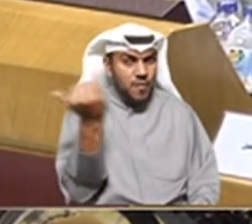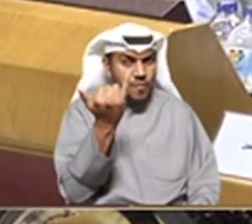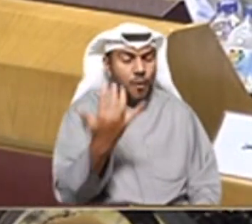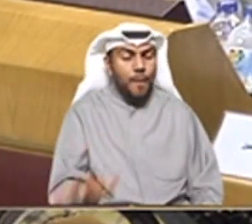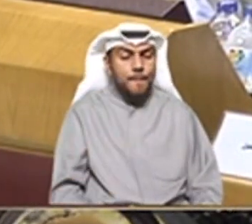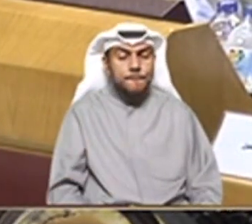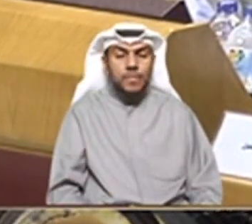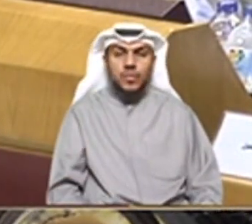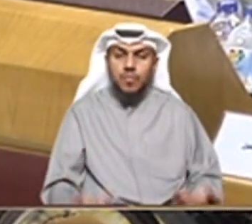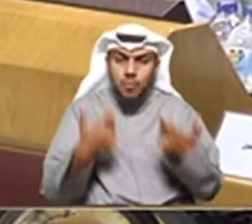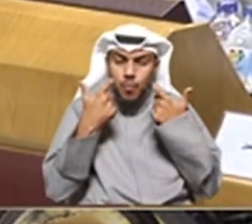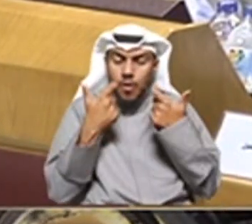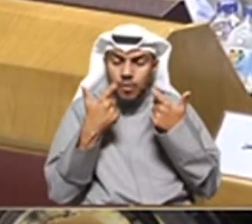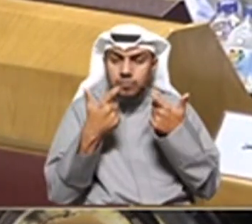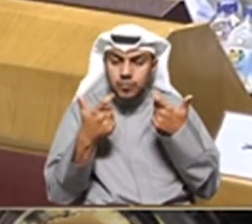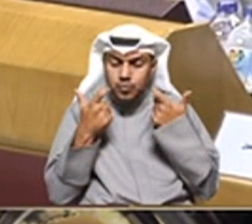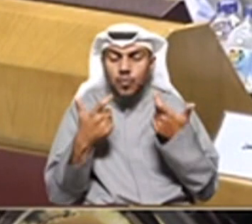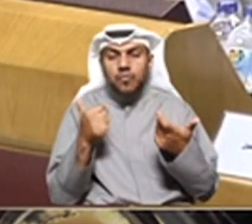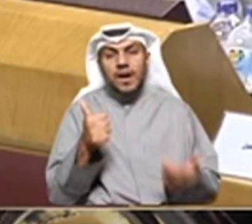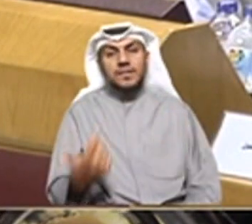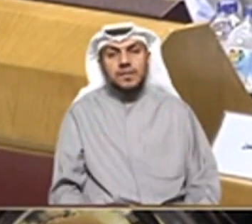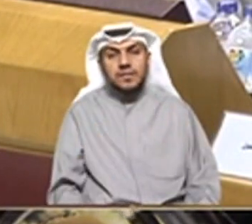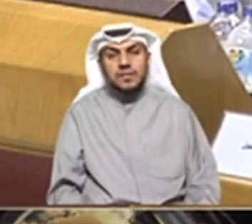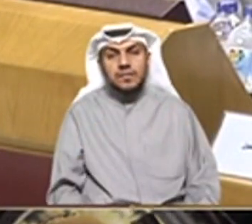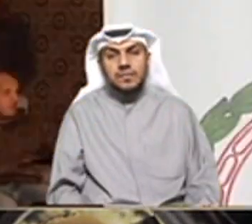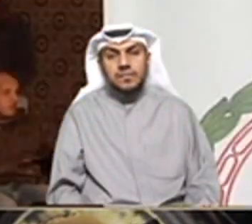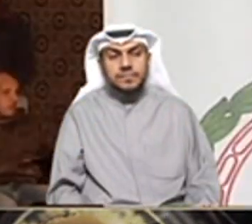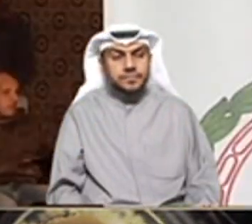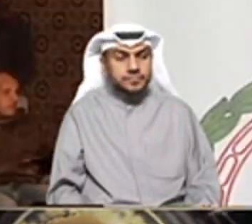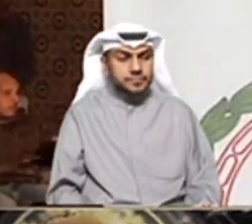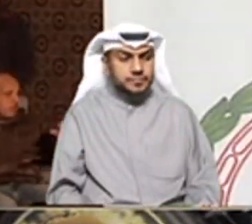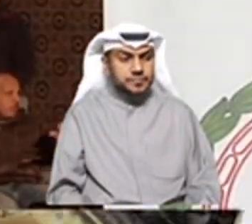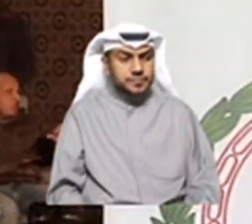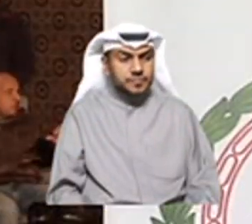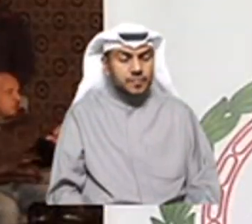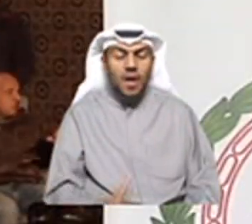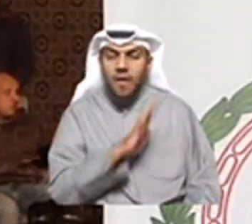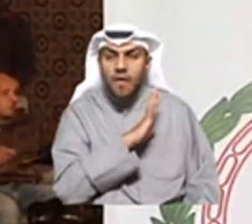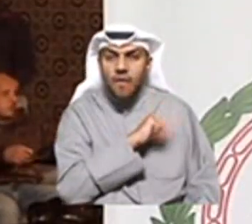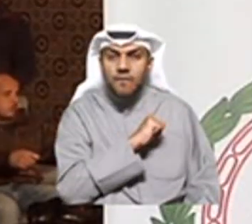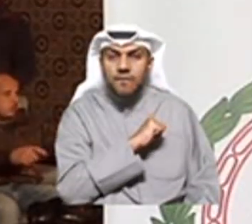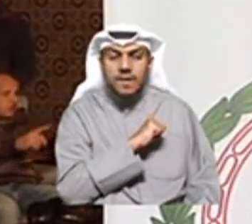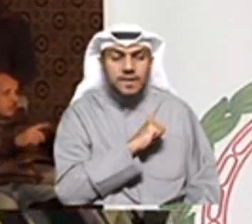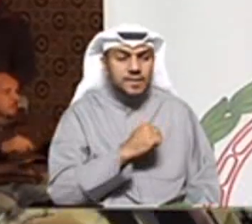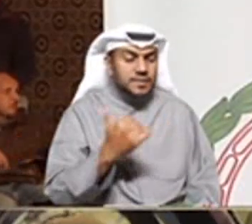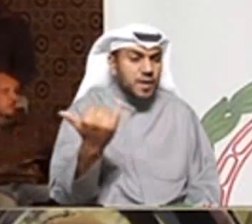الخليل مؤشر لما يمكن أن تقدم عليه قوات الاحتلال تجاه أهلنا هناك. بالنسبة للقضية الفلسطينية،